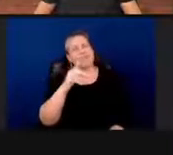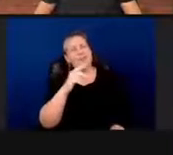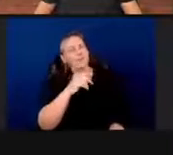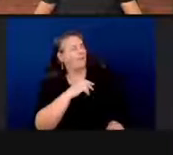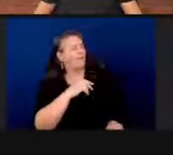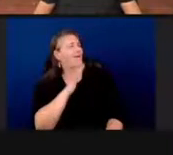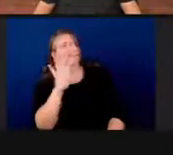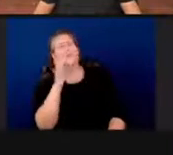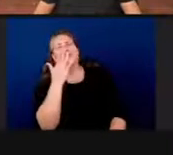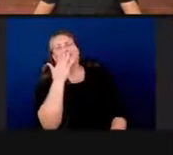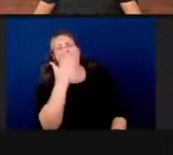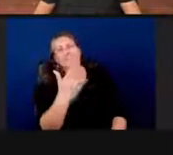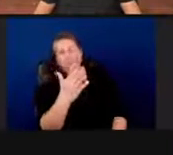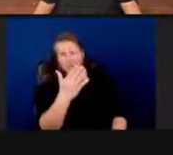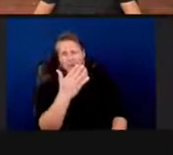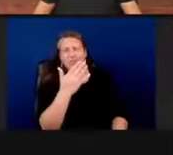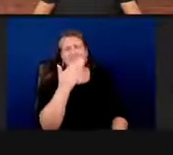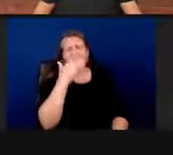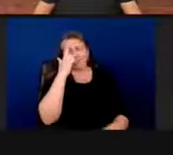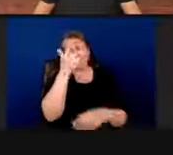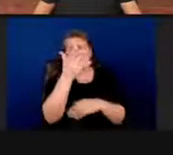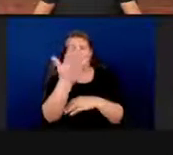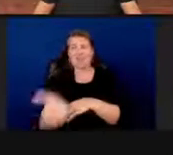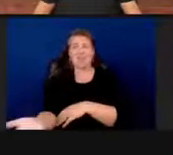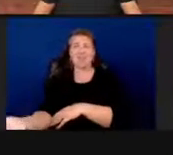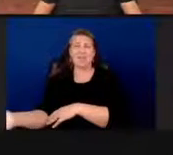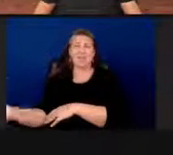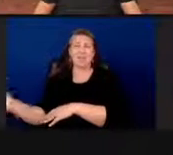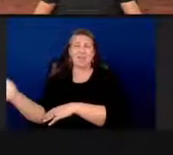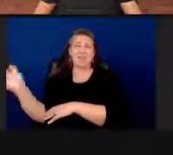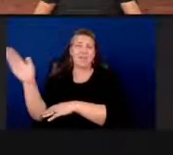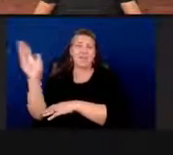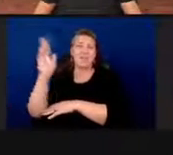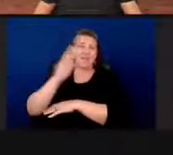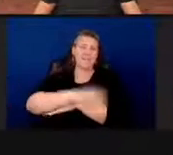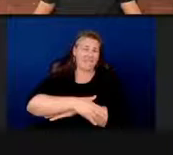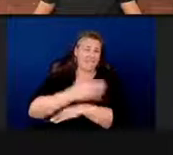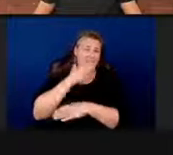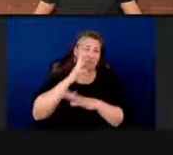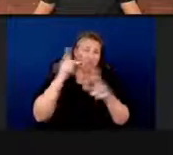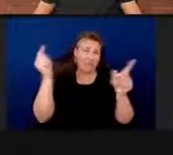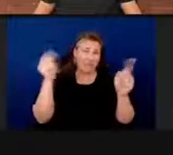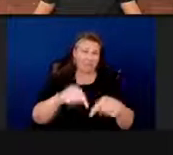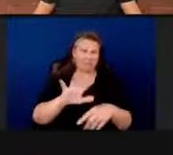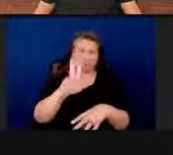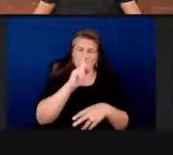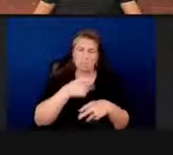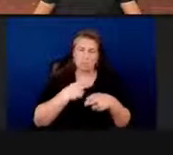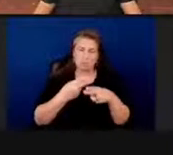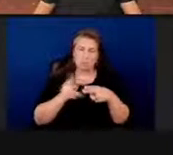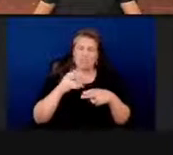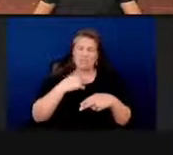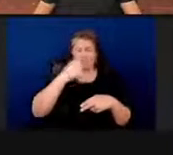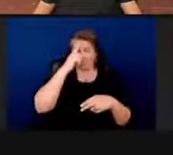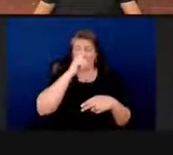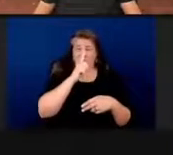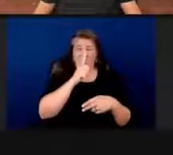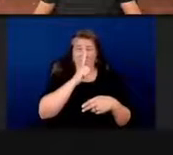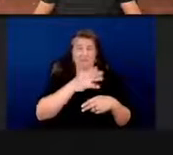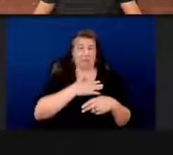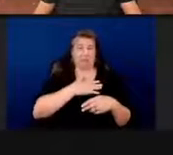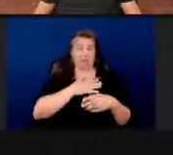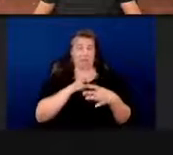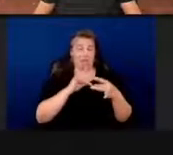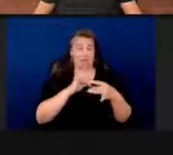شكرا شكرا شكرا على وجودكم هنا. أعرف أن هذا اليوم كان صعبا على الجميع وأقدر لكم ذلك. سأختصر لأن عدد